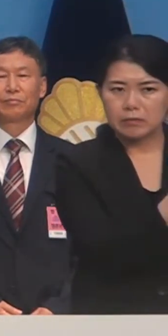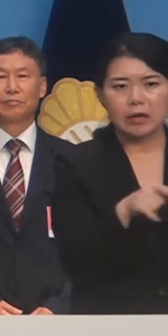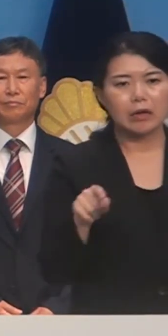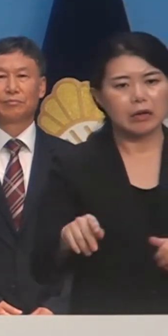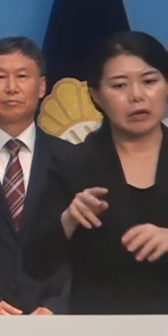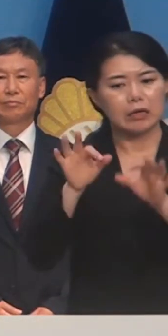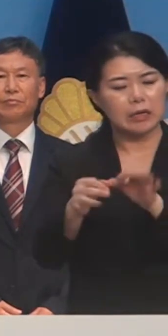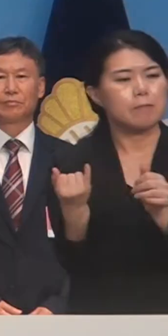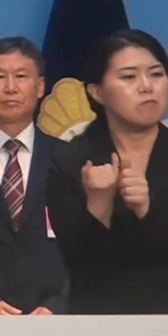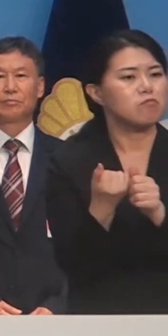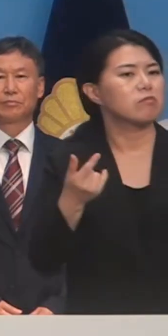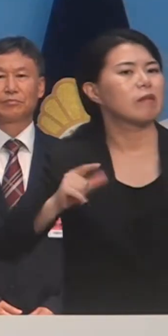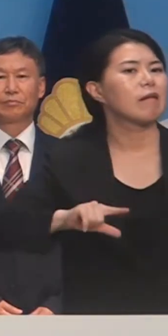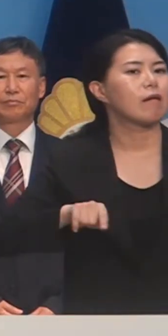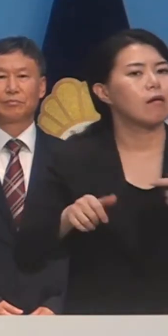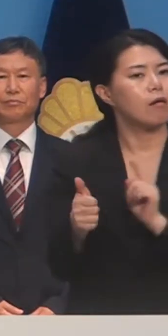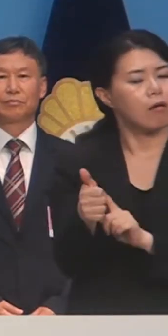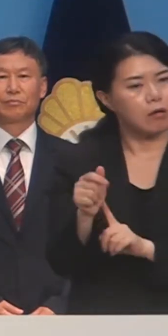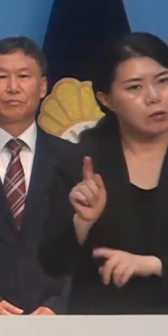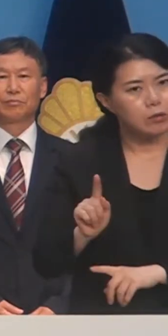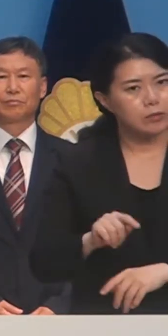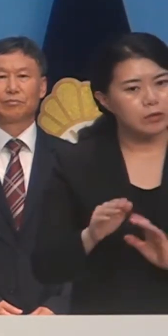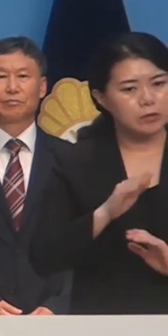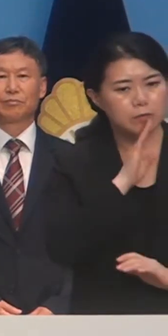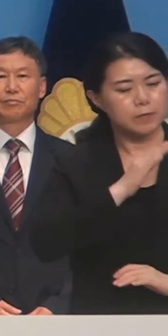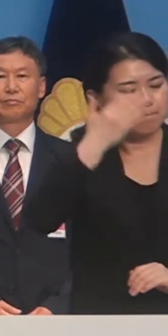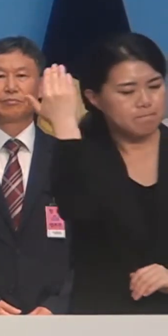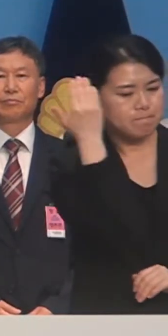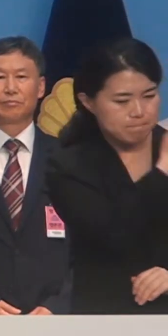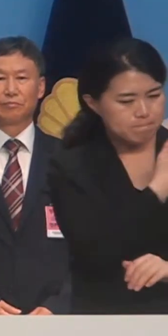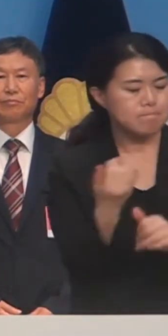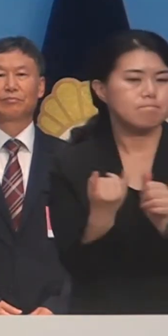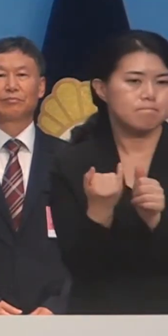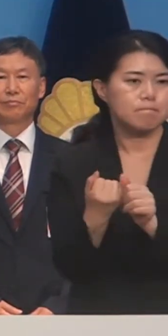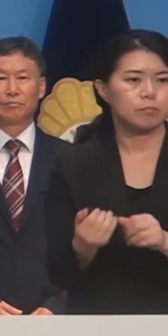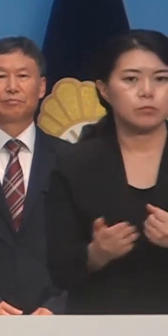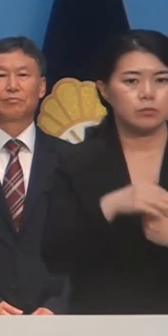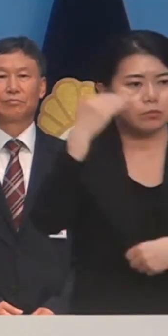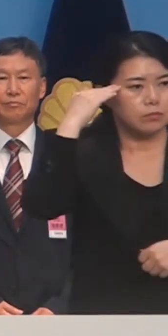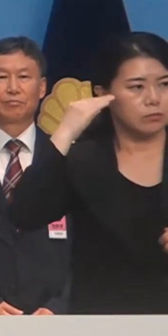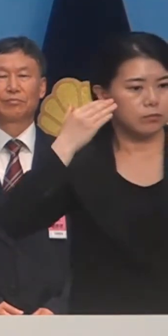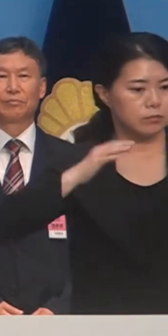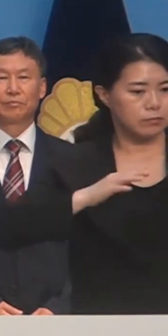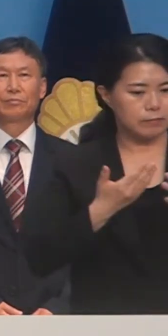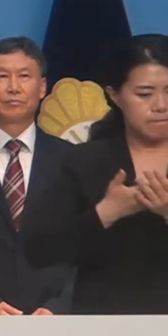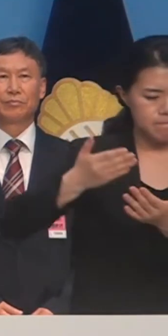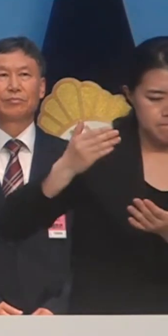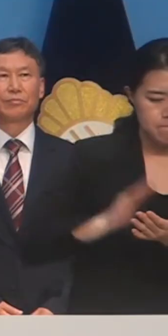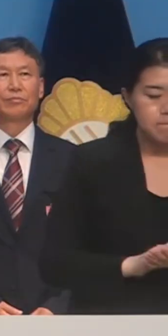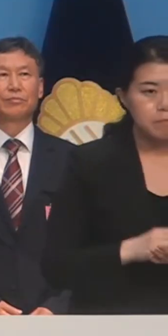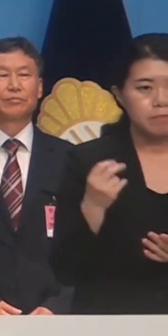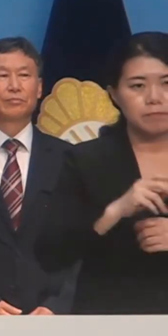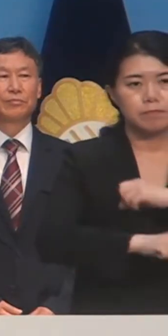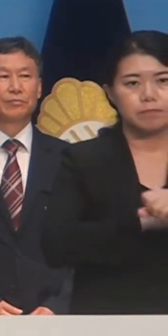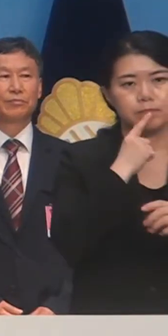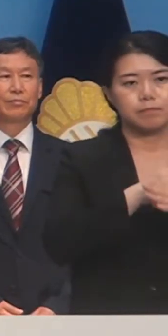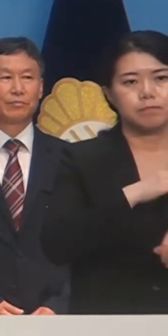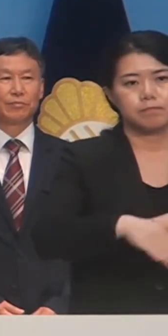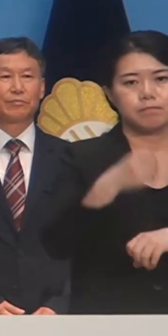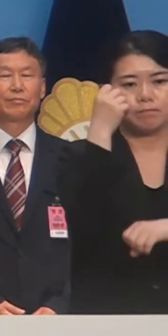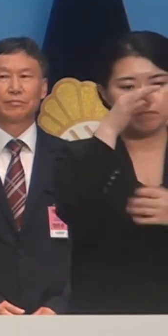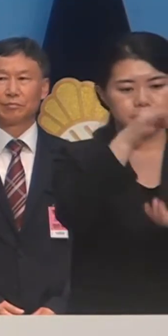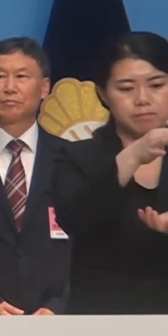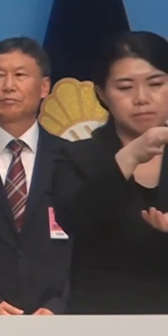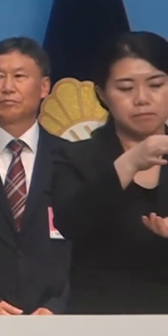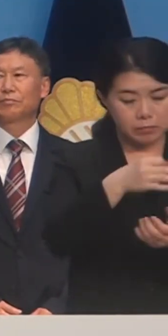달리 김문수 후보는 누구보다 청렴한 후보로서 대한민국을 개혁하고 자유민주주의의